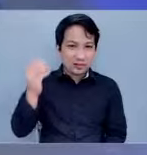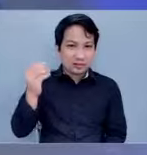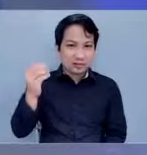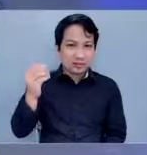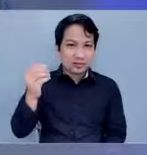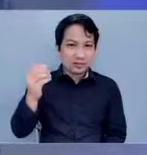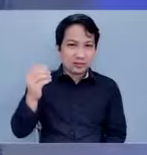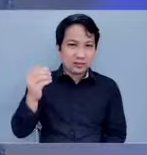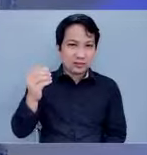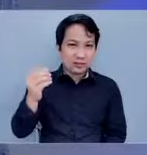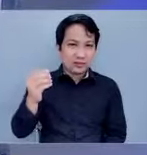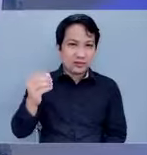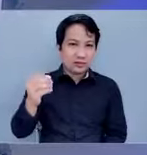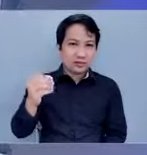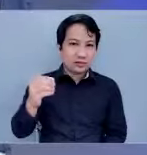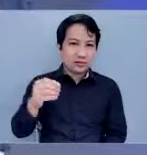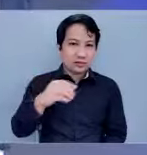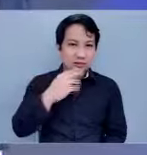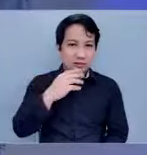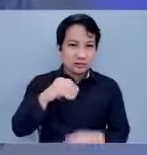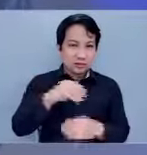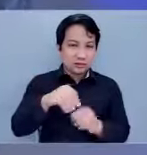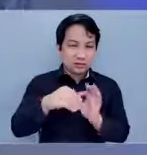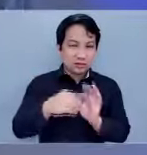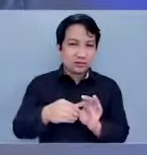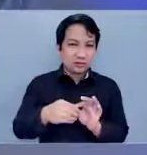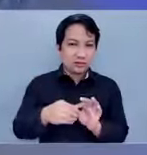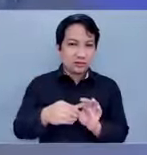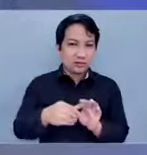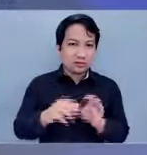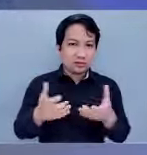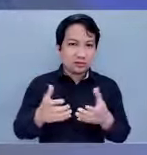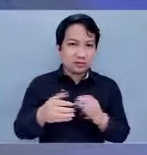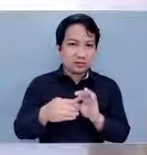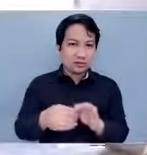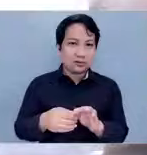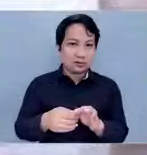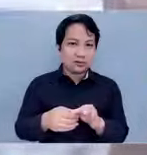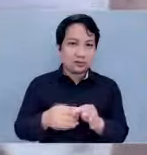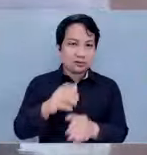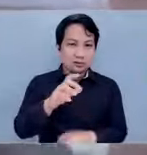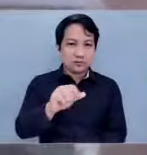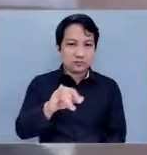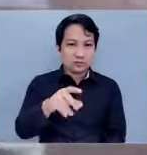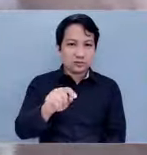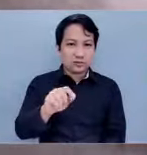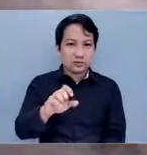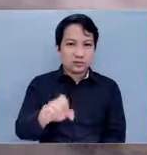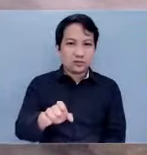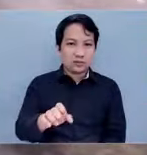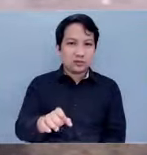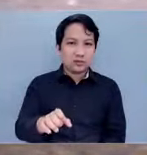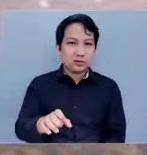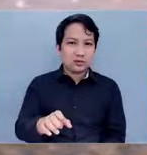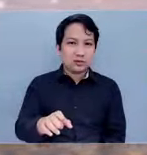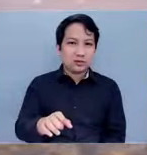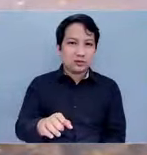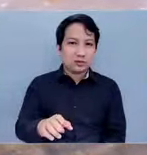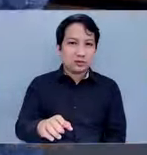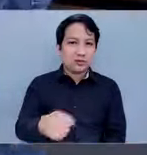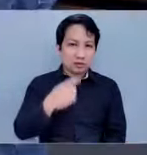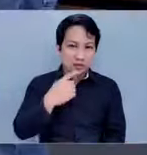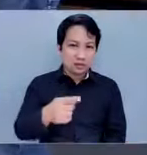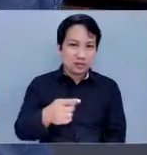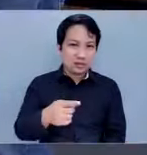Yung orange po. Gumagamit po kami ng food color. And pagkawala pong food color at swerte po. At swerte. Yes. So parang yung sa kwek-kwek, di ba? Ganun din. Ganun